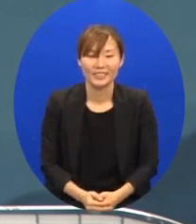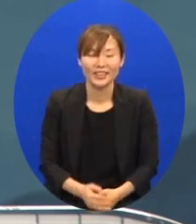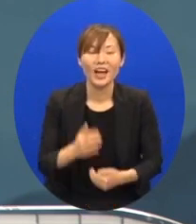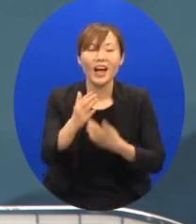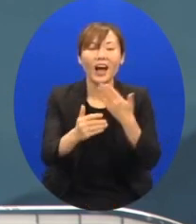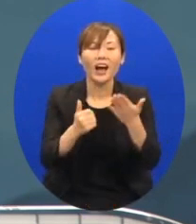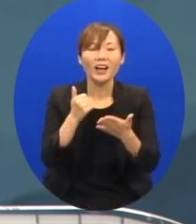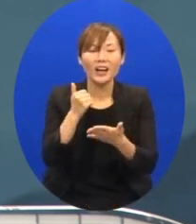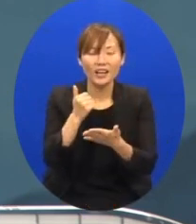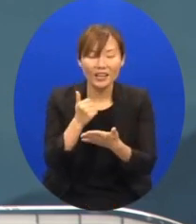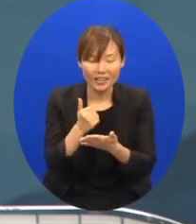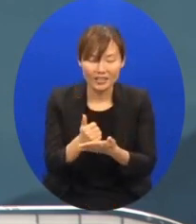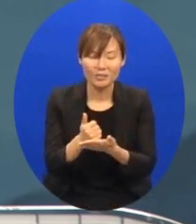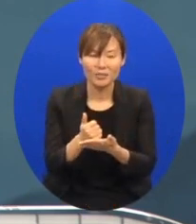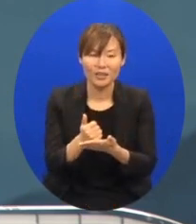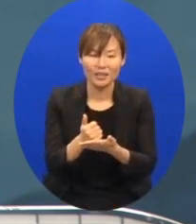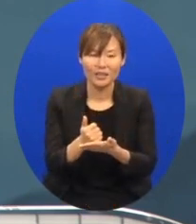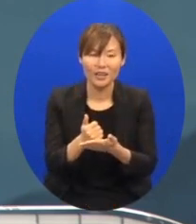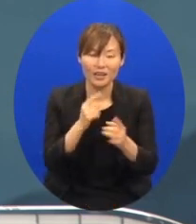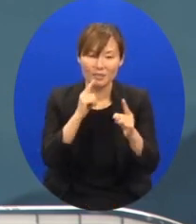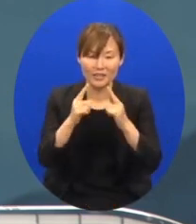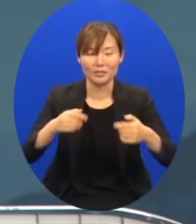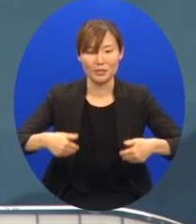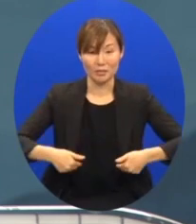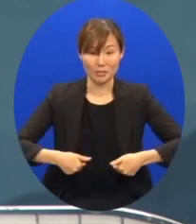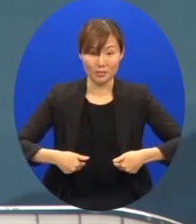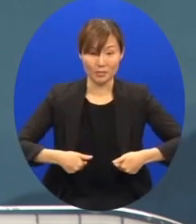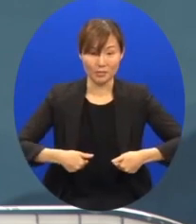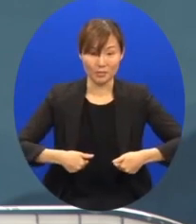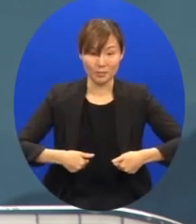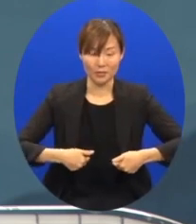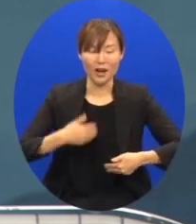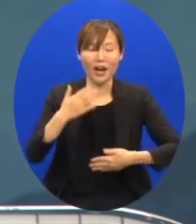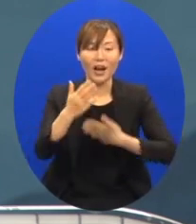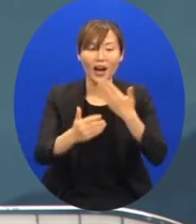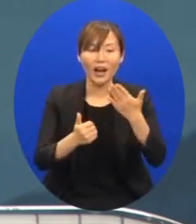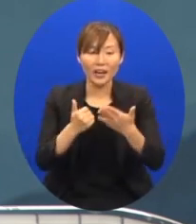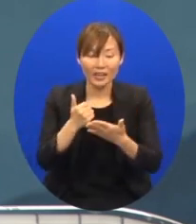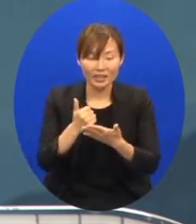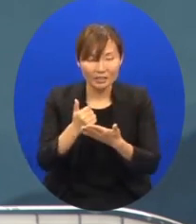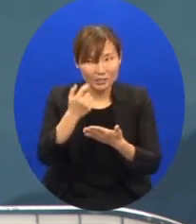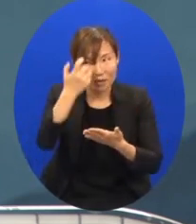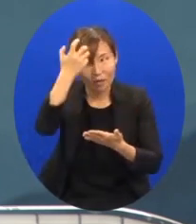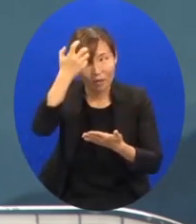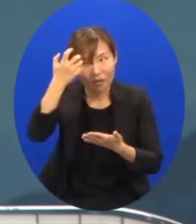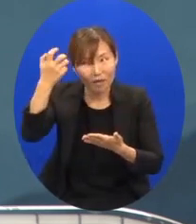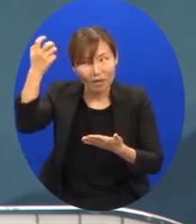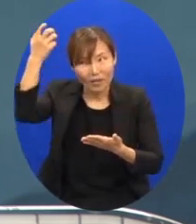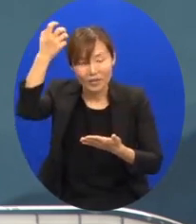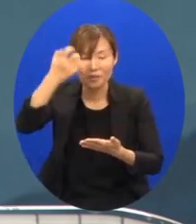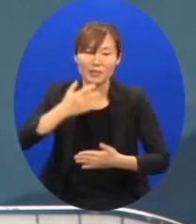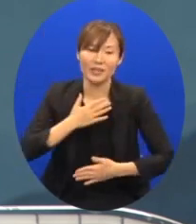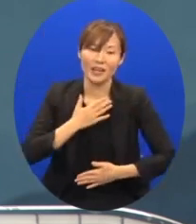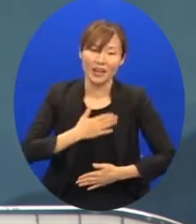하나님의 메세지가 필요하잖아요 성령님 많이 그걸 알게 하신다 요